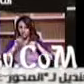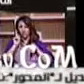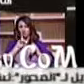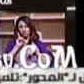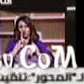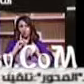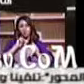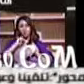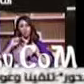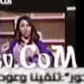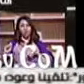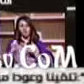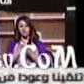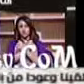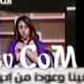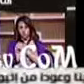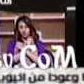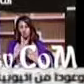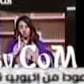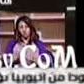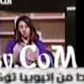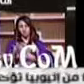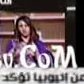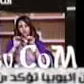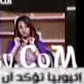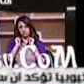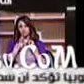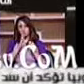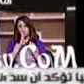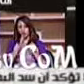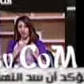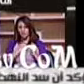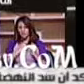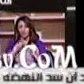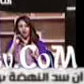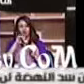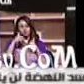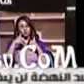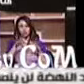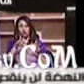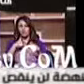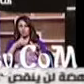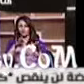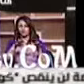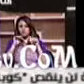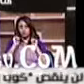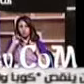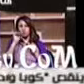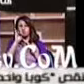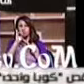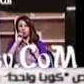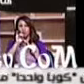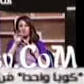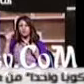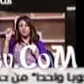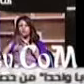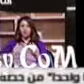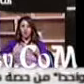ولو كان لنا حق فعندنا استعداد كامل نازل عن هذا الحق من اجل مصلحه الوطن ومصلحه المواطنين احنا بنقول